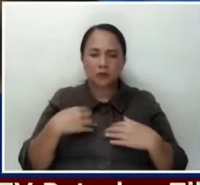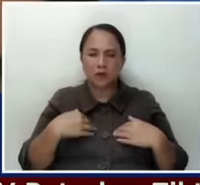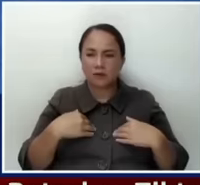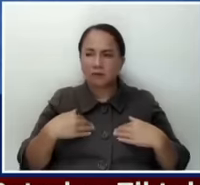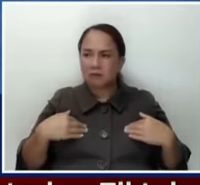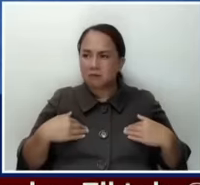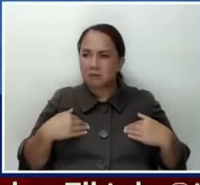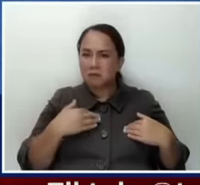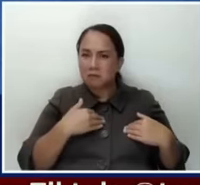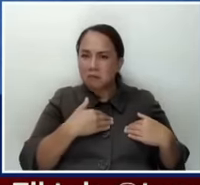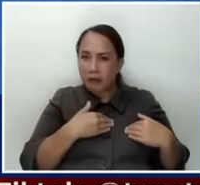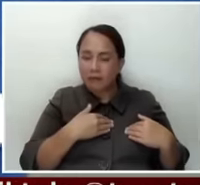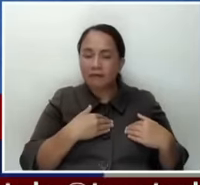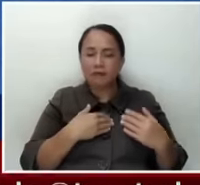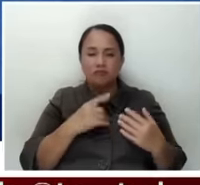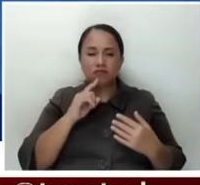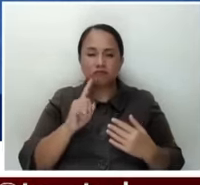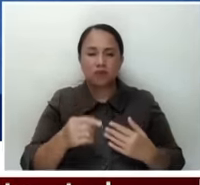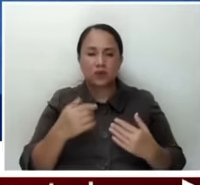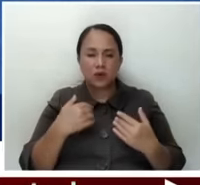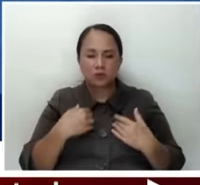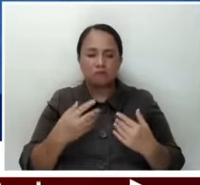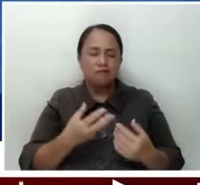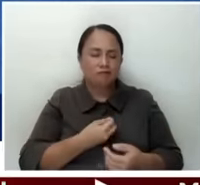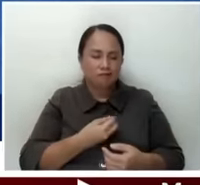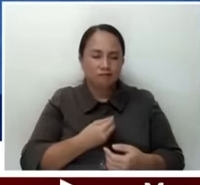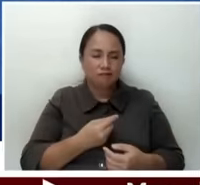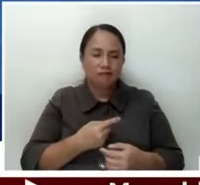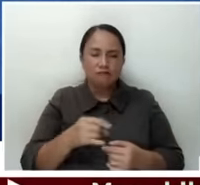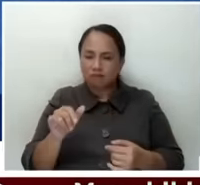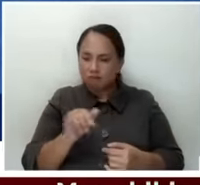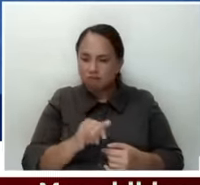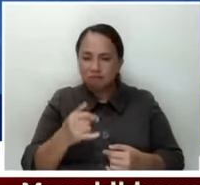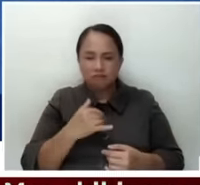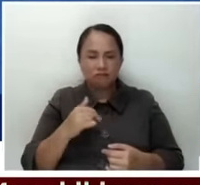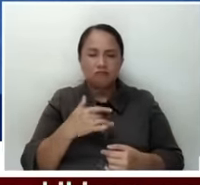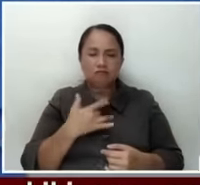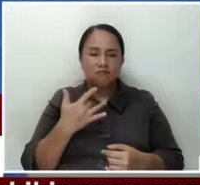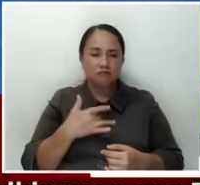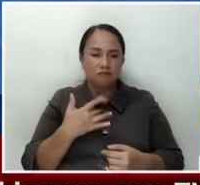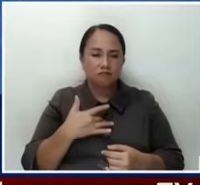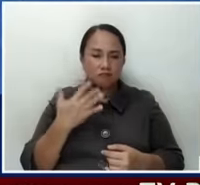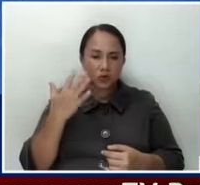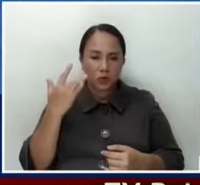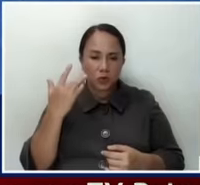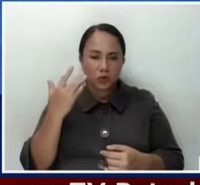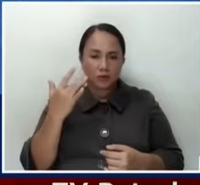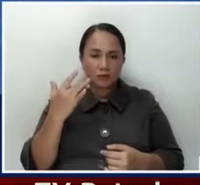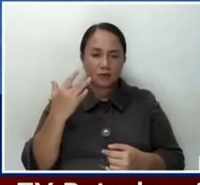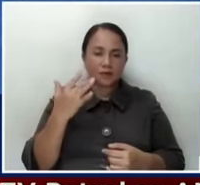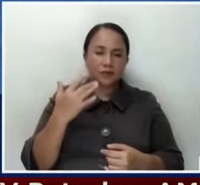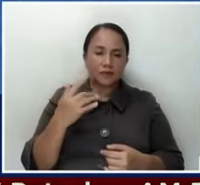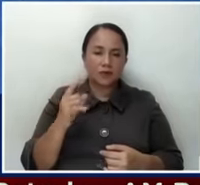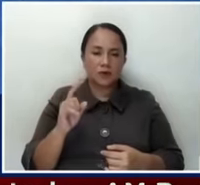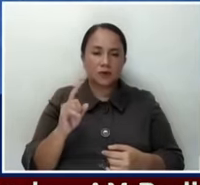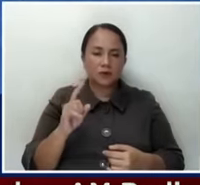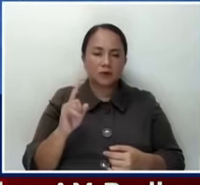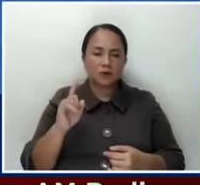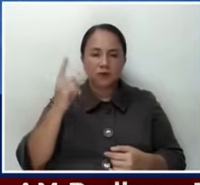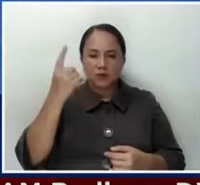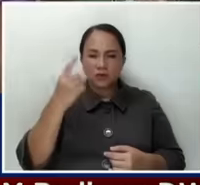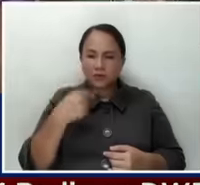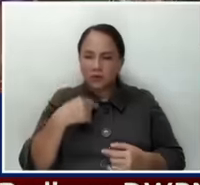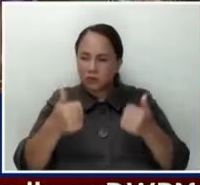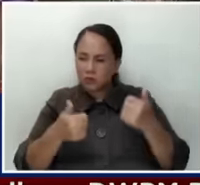dibdib. Totoo naman po yun, nakakatakot. Kahit ako, ganun po ang naramdaman ko kasi uunahin mo, magpapagamot